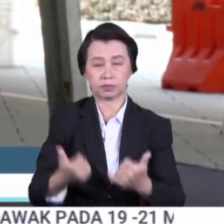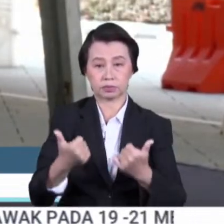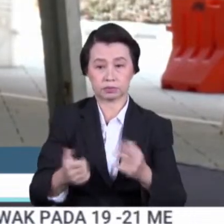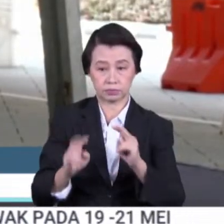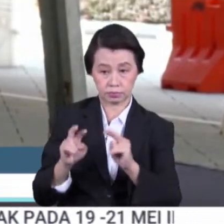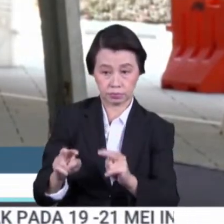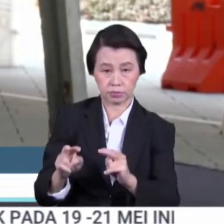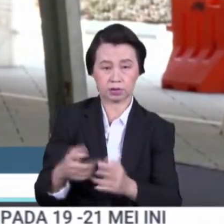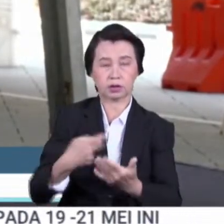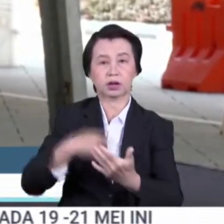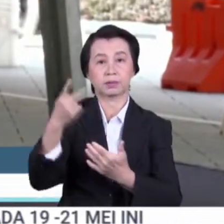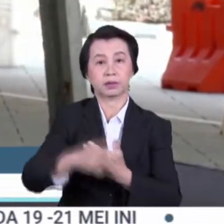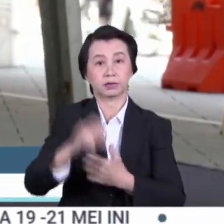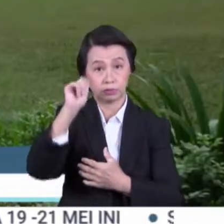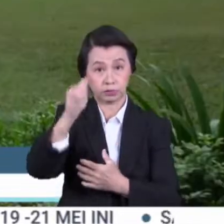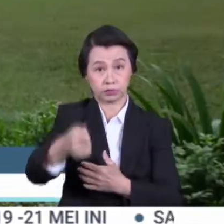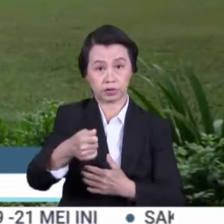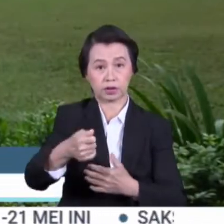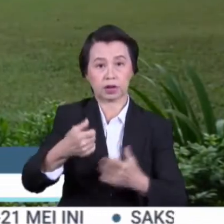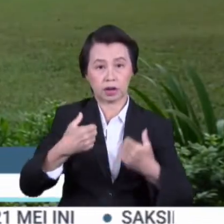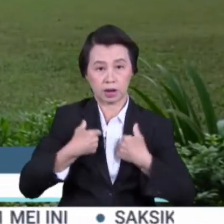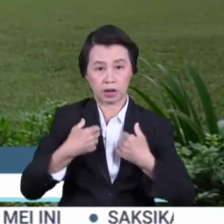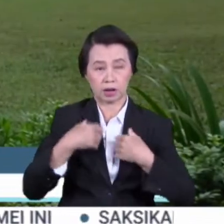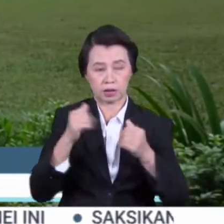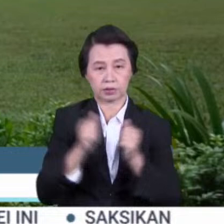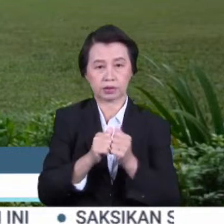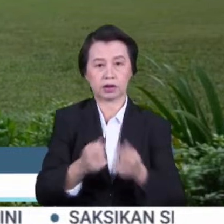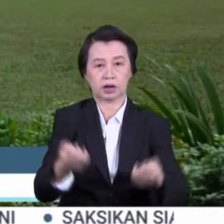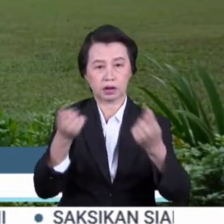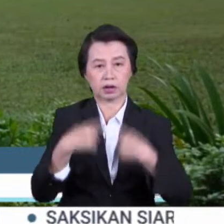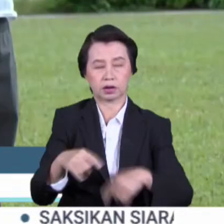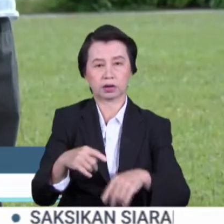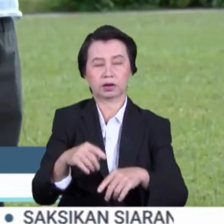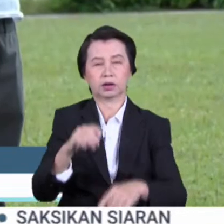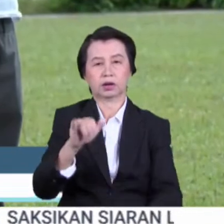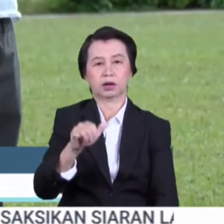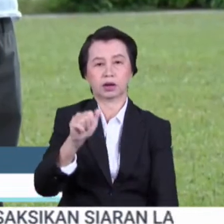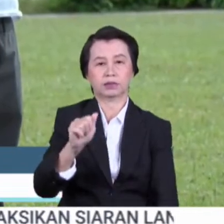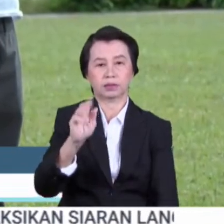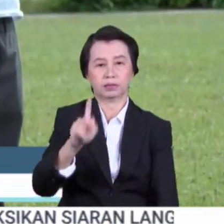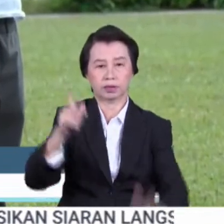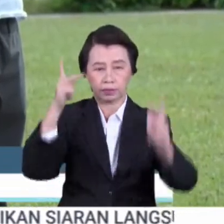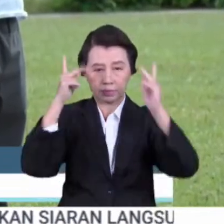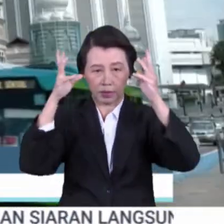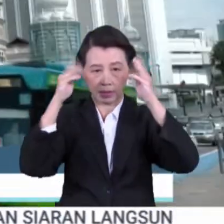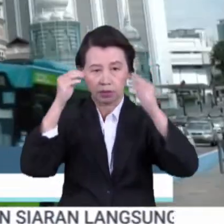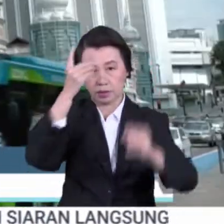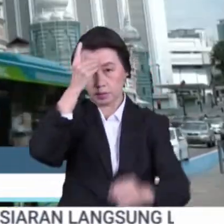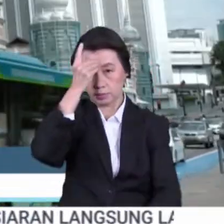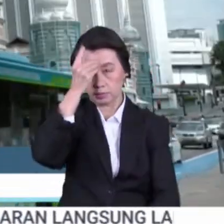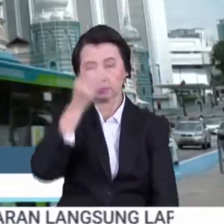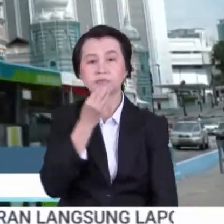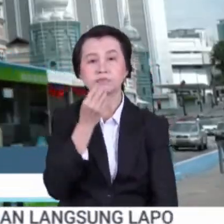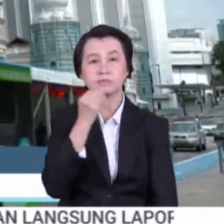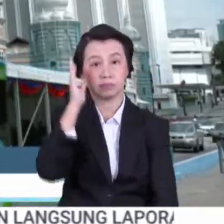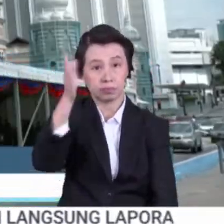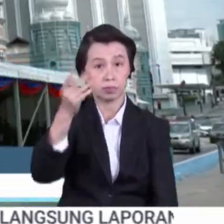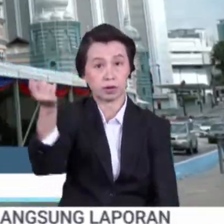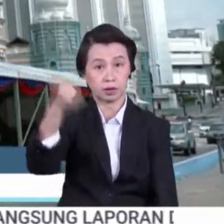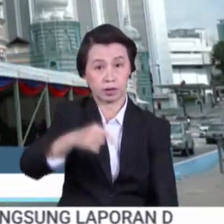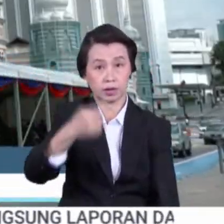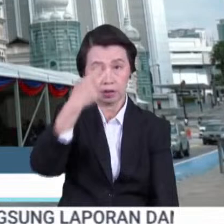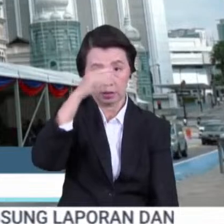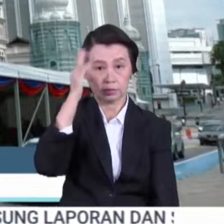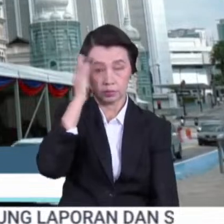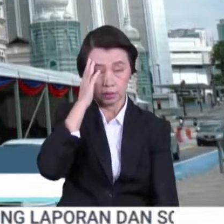lagi, program esok akan diserikan lagi dengan kehadiran yang amat berhormat Perdana Menteri Datuk Seri Anwar Ibrahim. Dan untuk